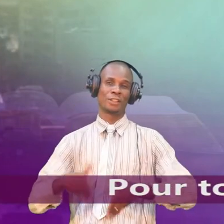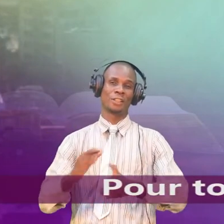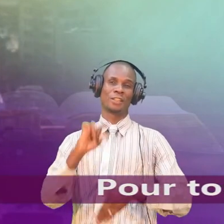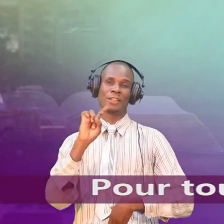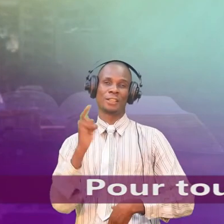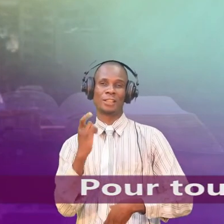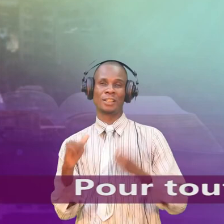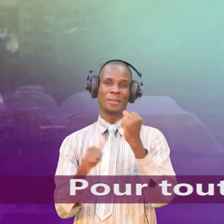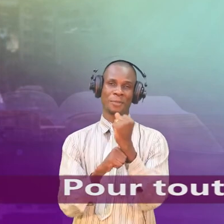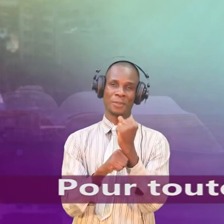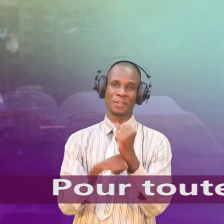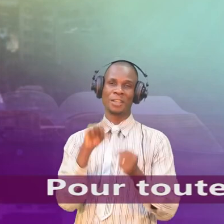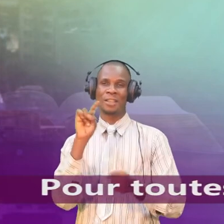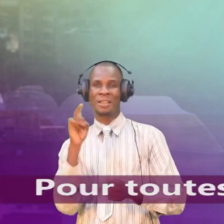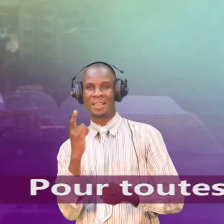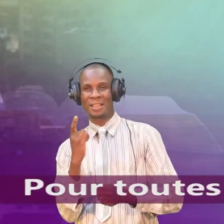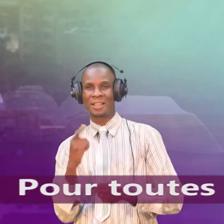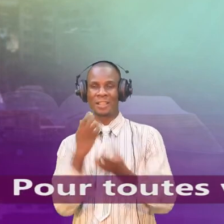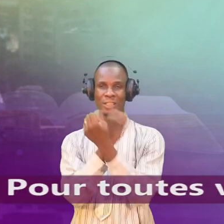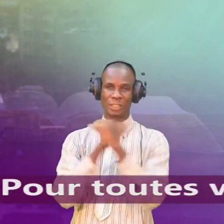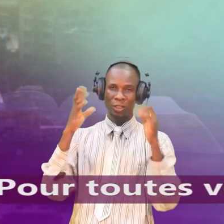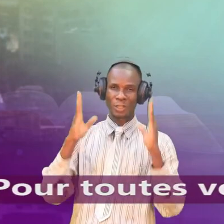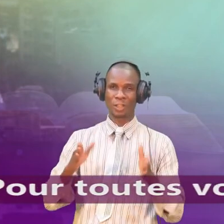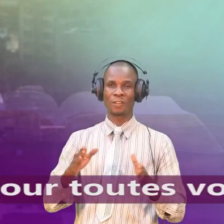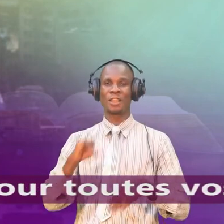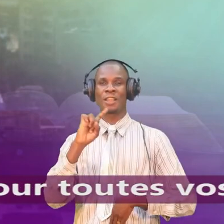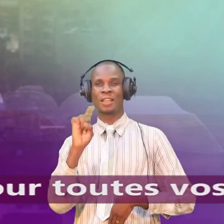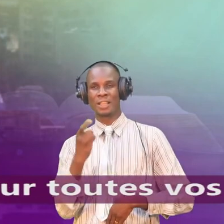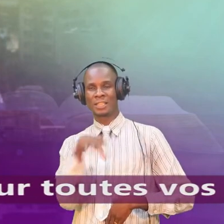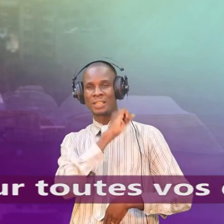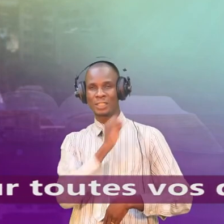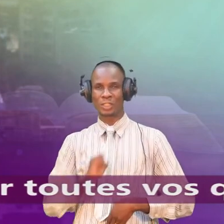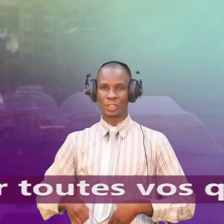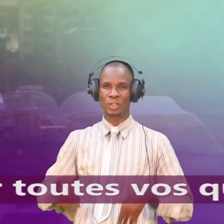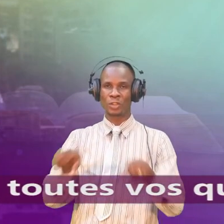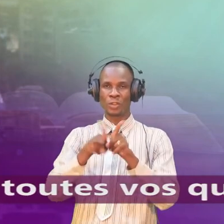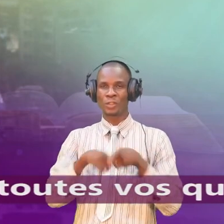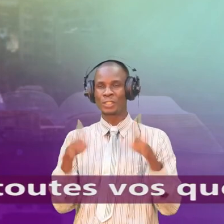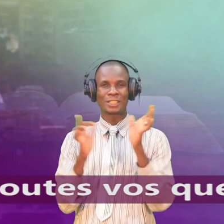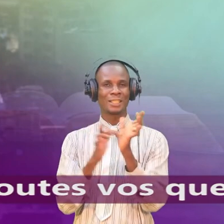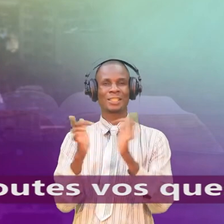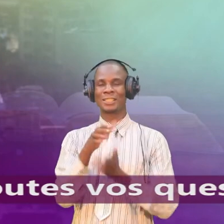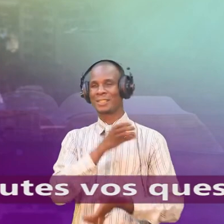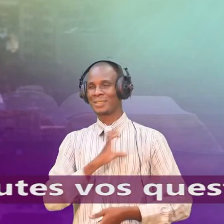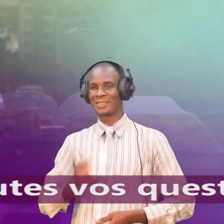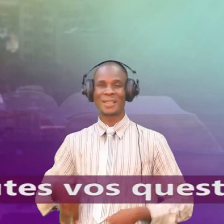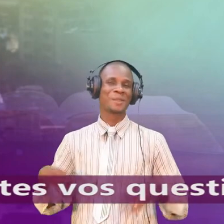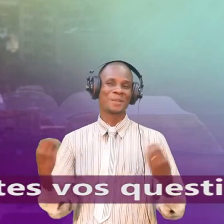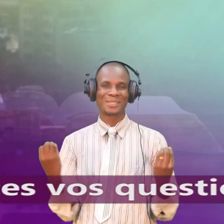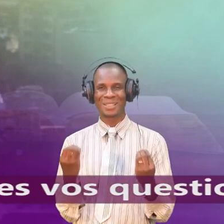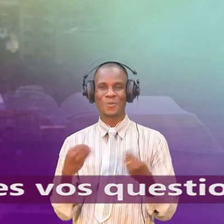Watu wanasema njia zote zinafikisha watu Roma, lakini njia zote hazifikishi watu mbinguni. Kuna njia moja